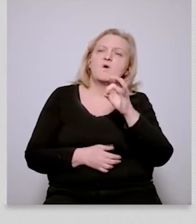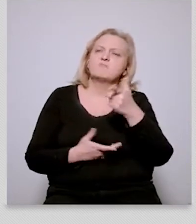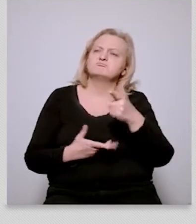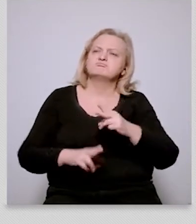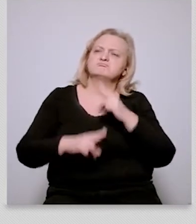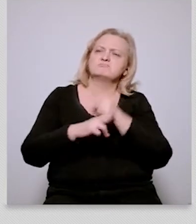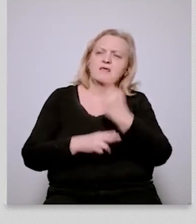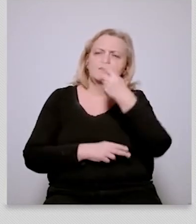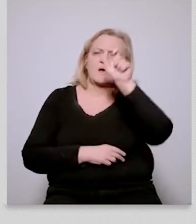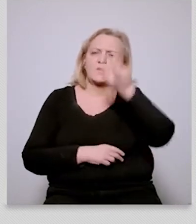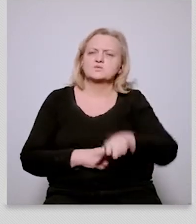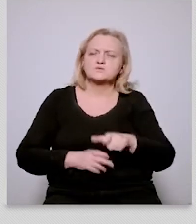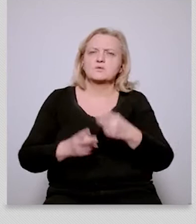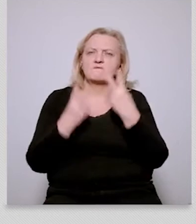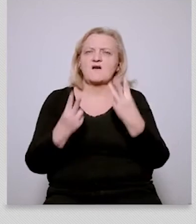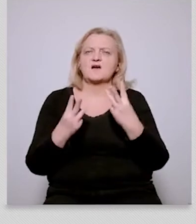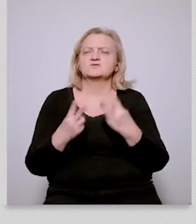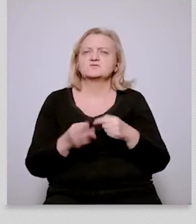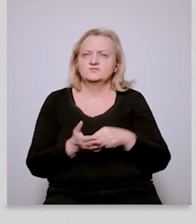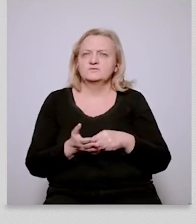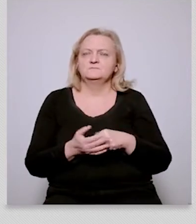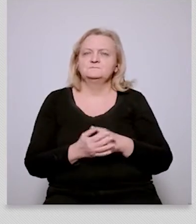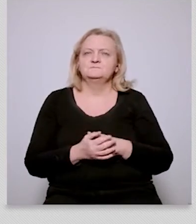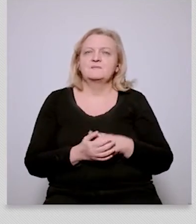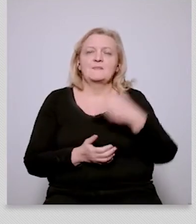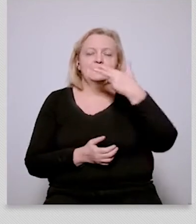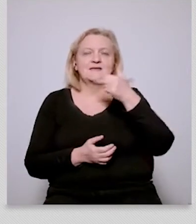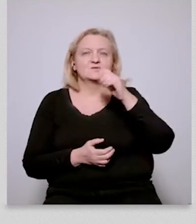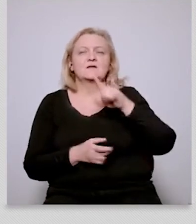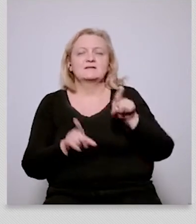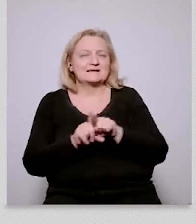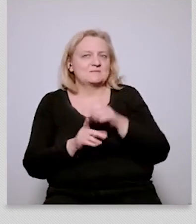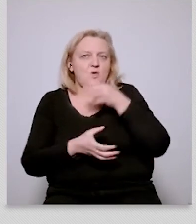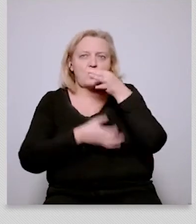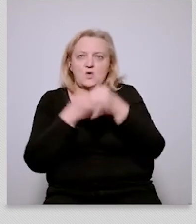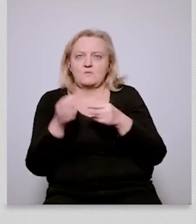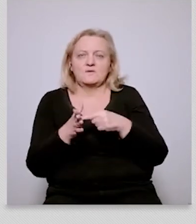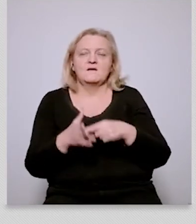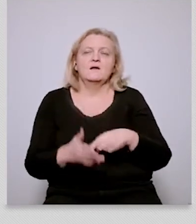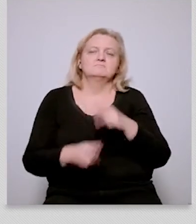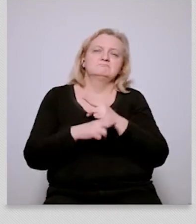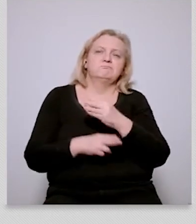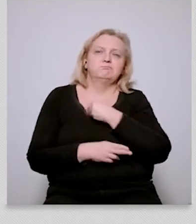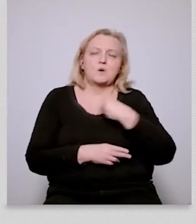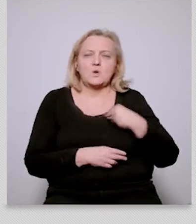jednostkę jednostki nacjonalne liści też mówią o suwerenności Polski